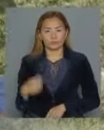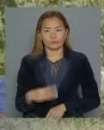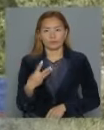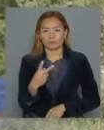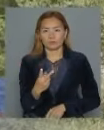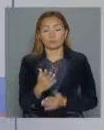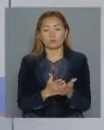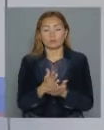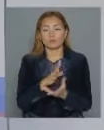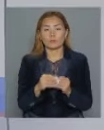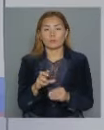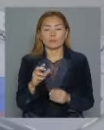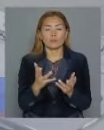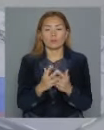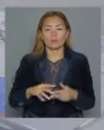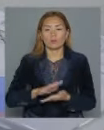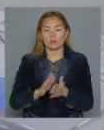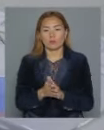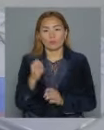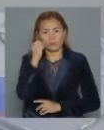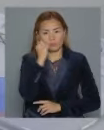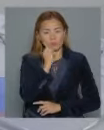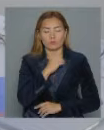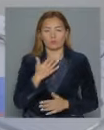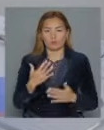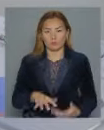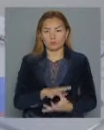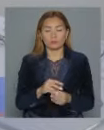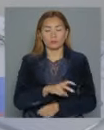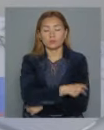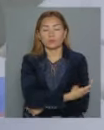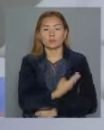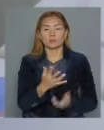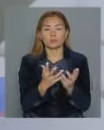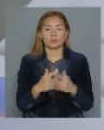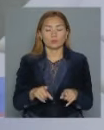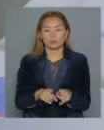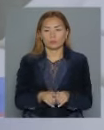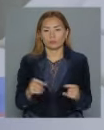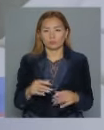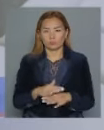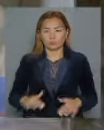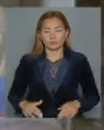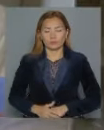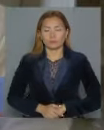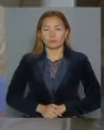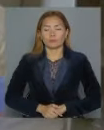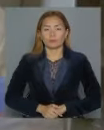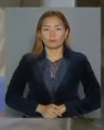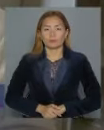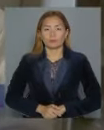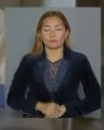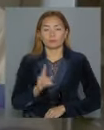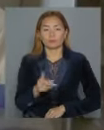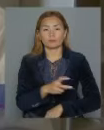көрмеген, материалдық базасының жаңартылмағанына да 10 жылдан асыпты. Медициналық аппараттардың да денесі. Бір дәрігер және де